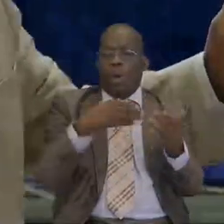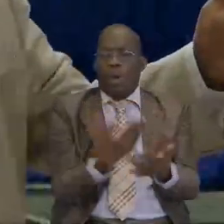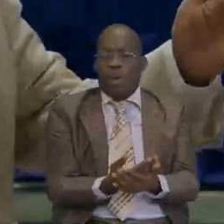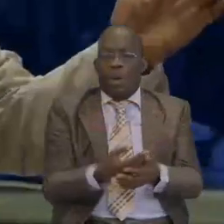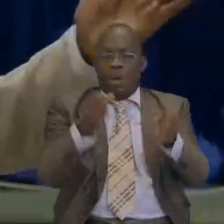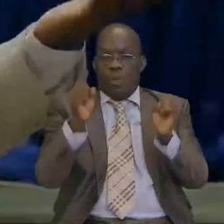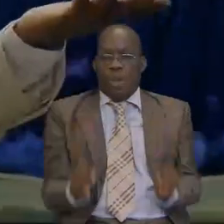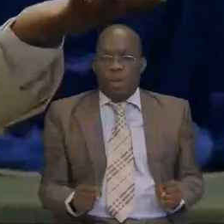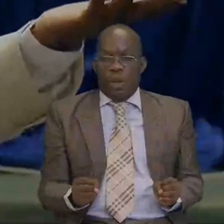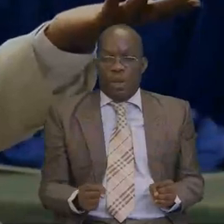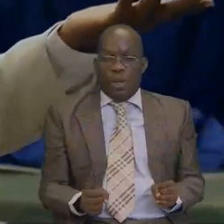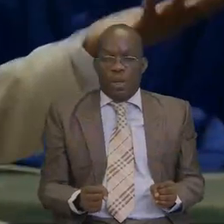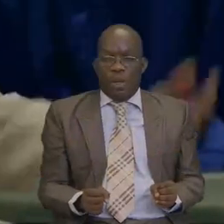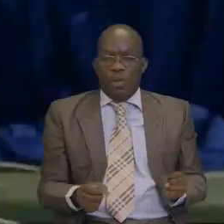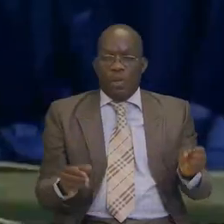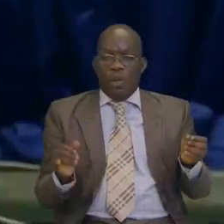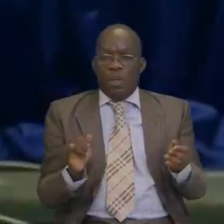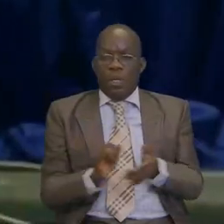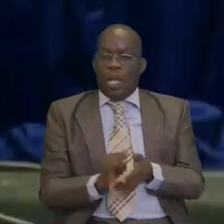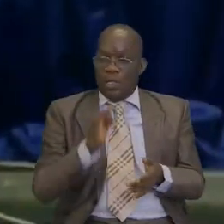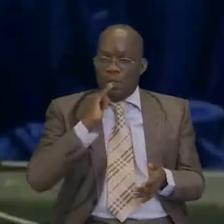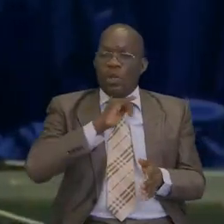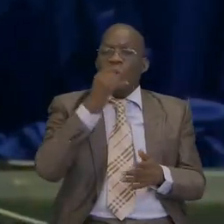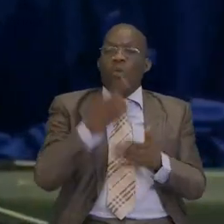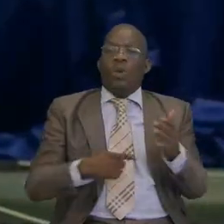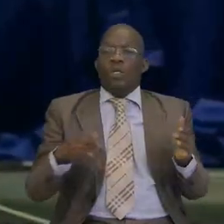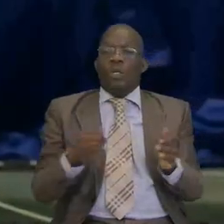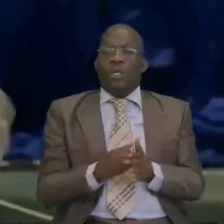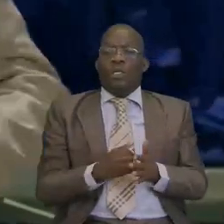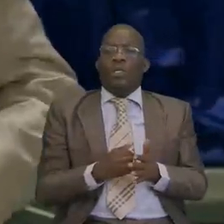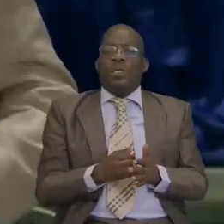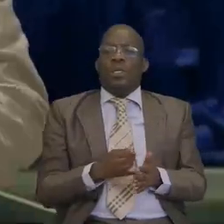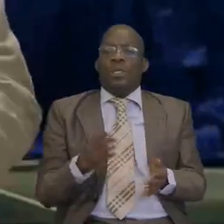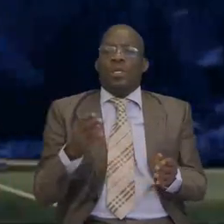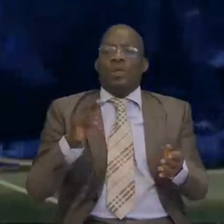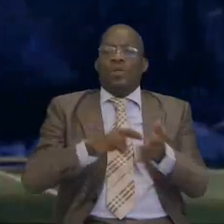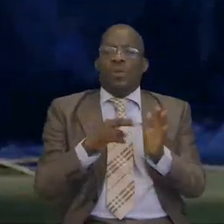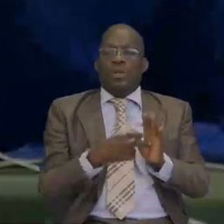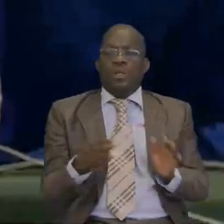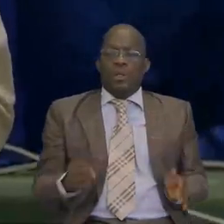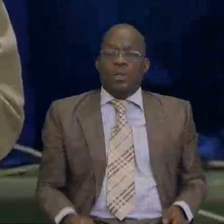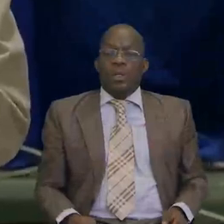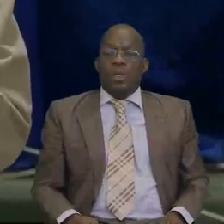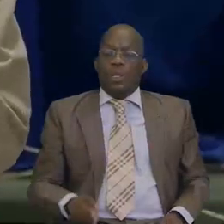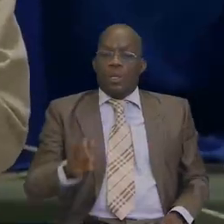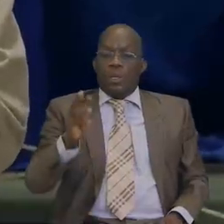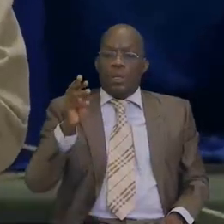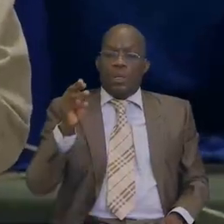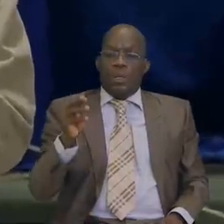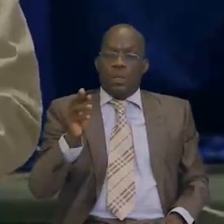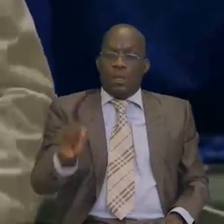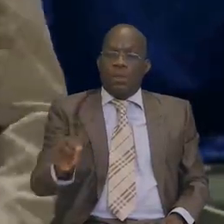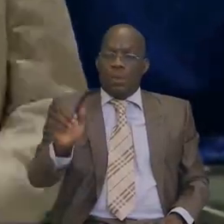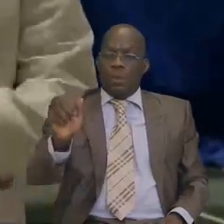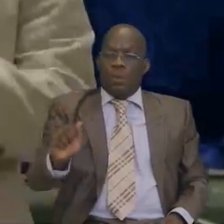Toute puissance. C'est ce qu'il faut. Toute puissance. Regardez ceci. Matthieu